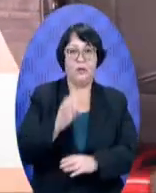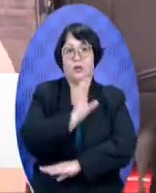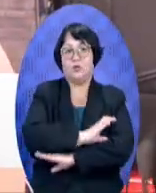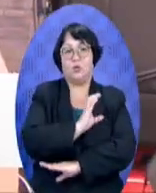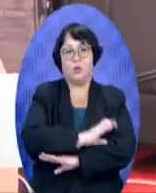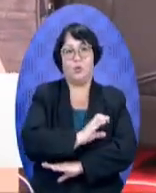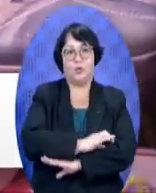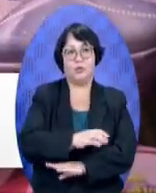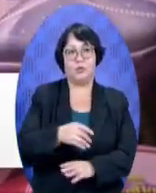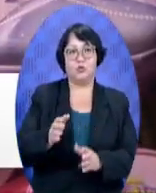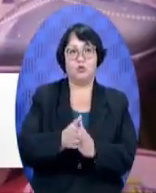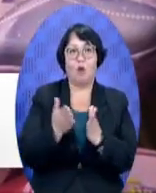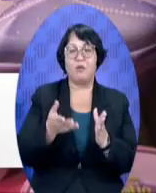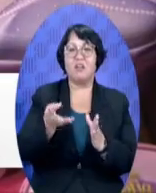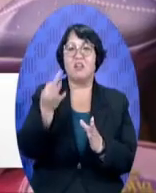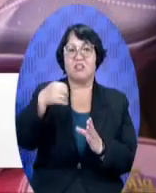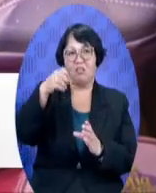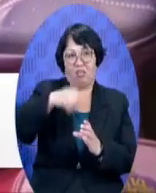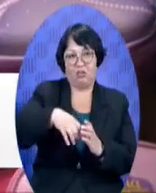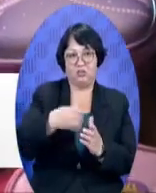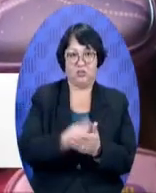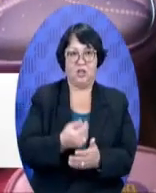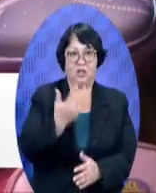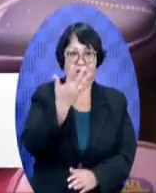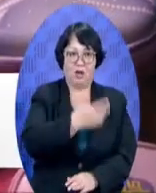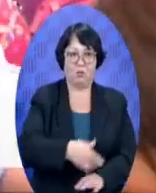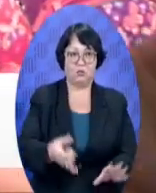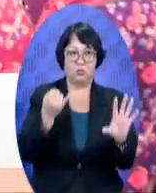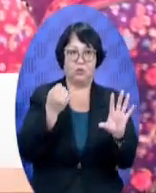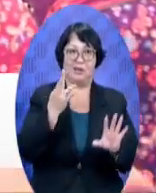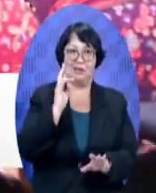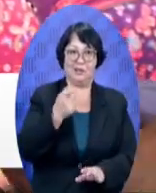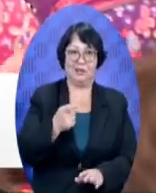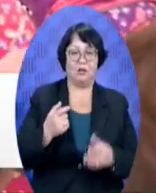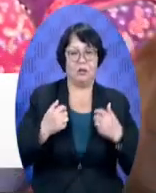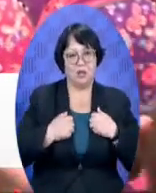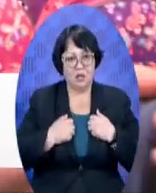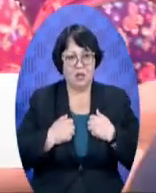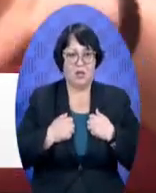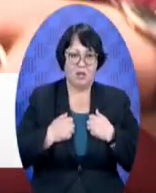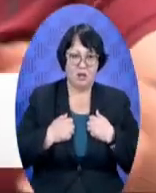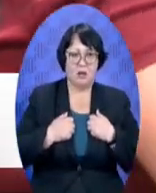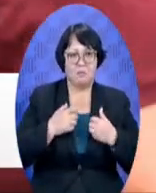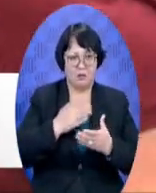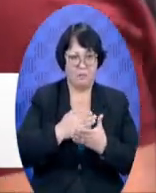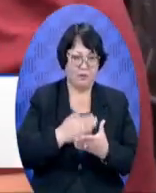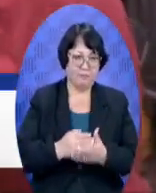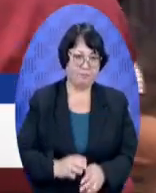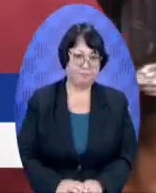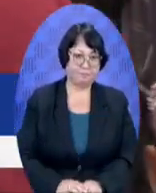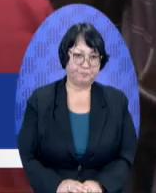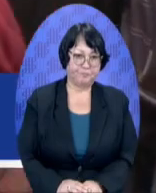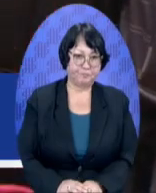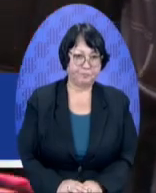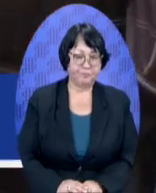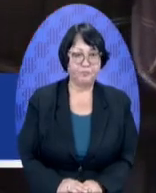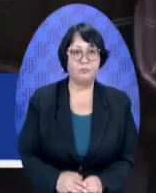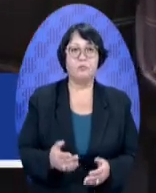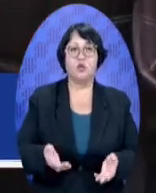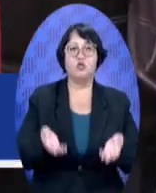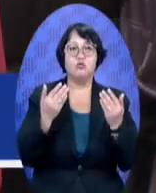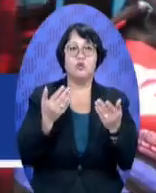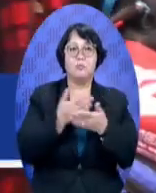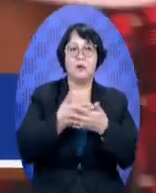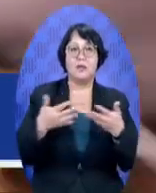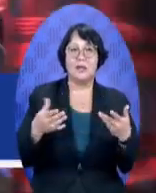явуулж байгаасаа шалтгаж байгаа шүү дээ. Хичтэй одоо 5-6 айлыг бол хангалттай өрүүлж шүү дээ хүүхдээ. Айгу хүүхдүүд материал сайтайг л харж